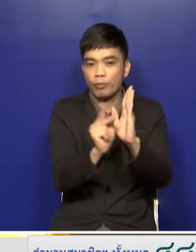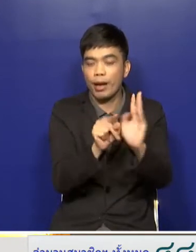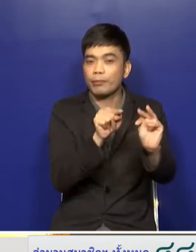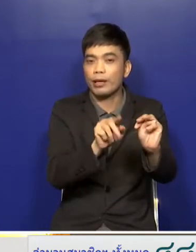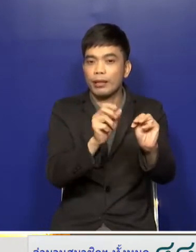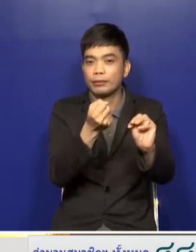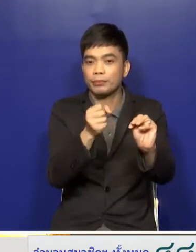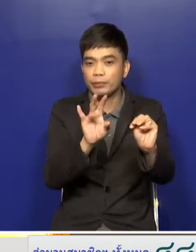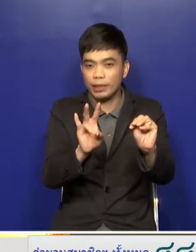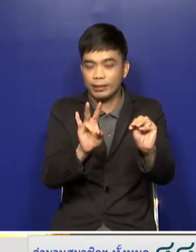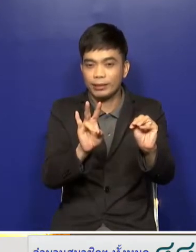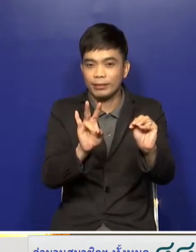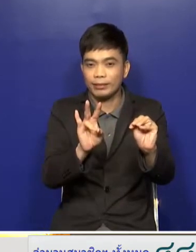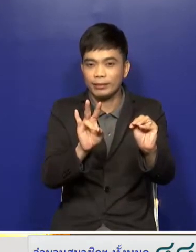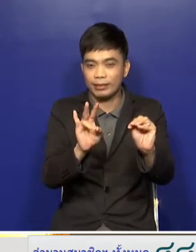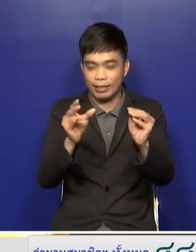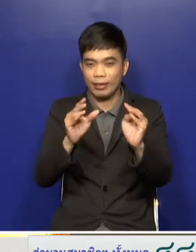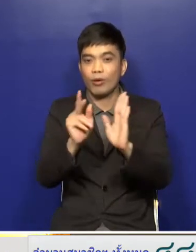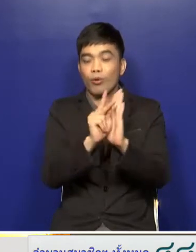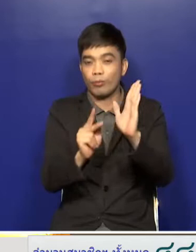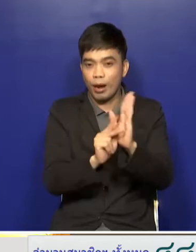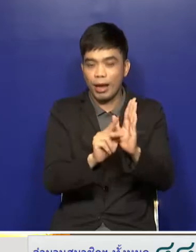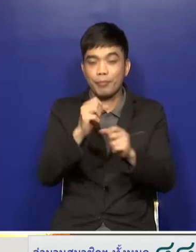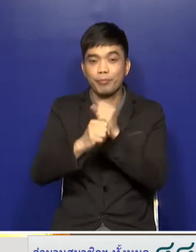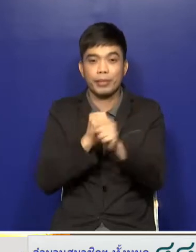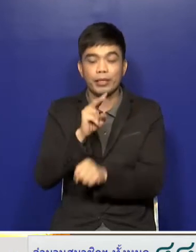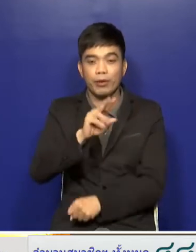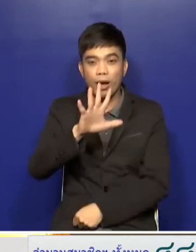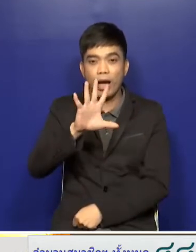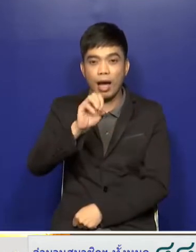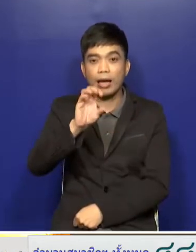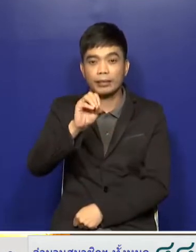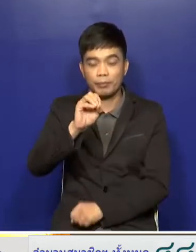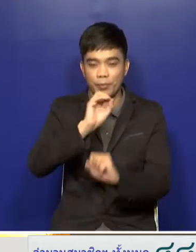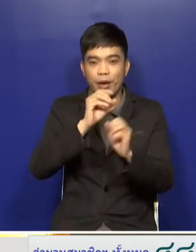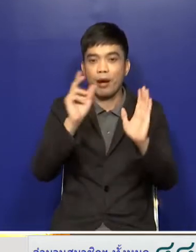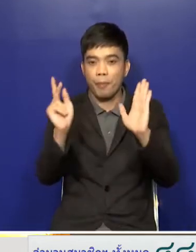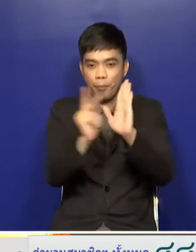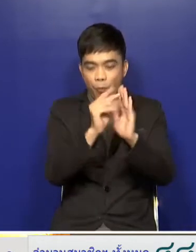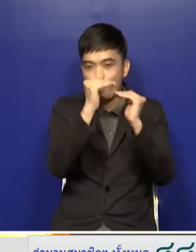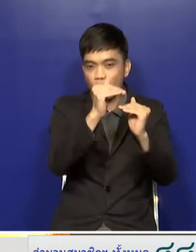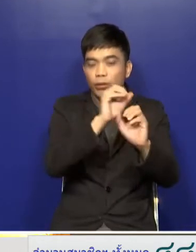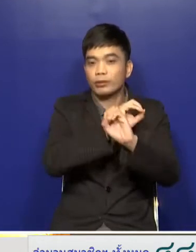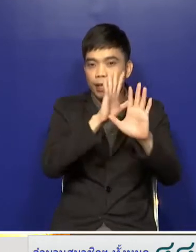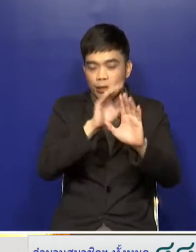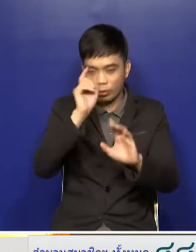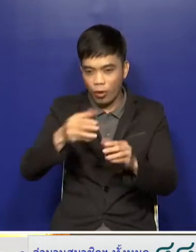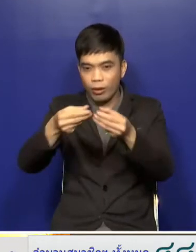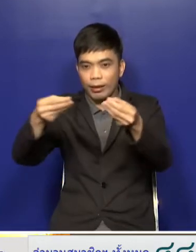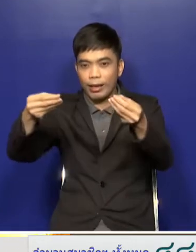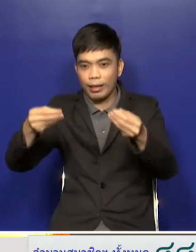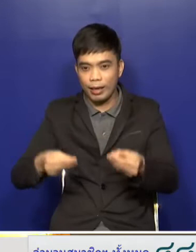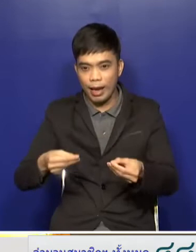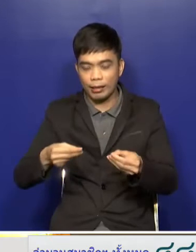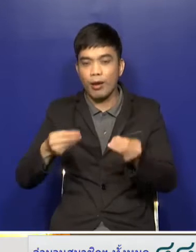ส attached 17 ของพรมหยันี้ ในปี 2050 นี้กำหนดชัดเจนทานมาทานครัว่า ต้องลายงาน ในเรื่องของจำนวน